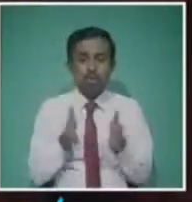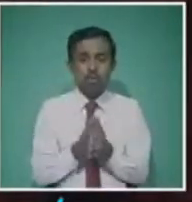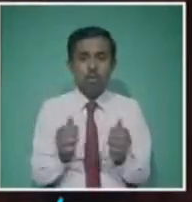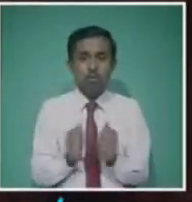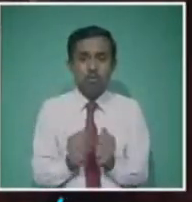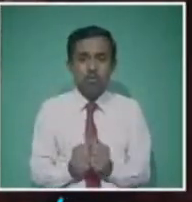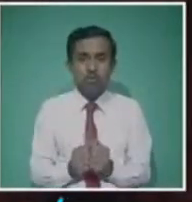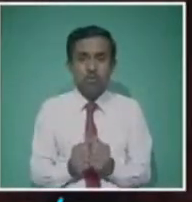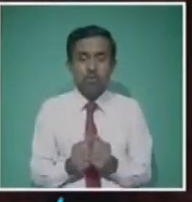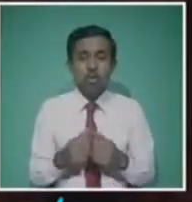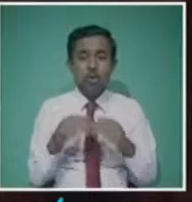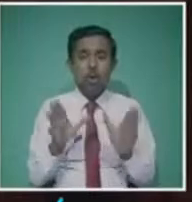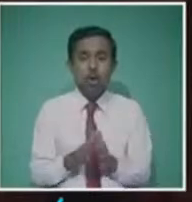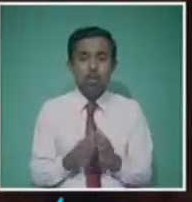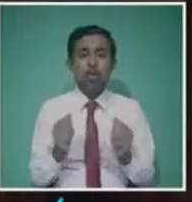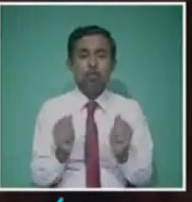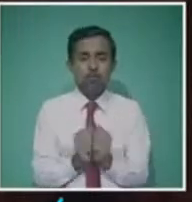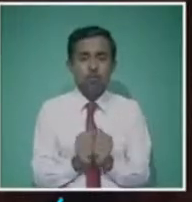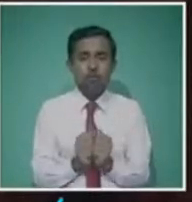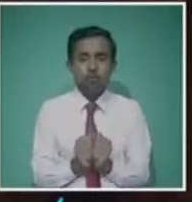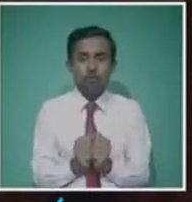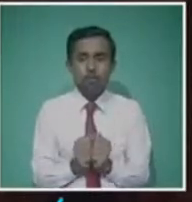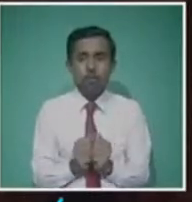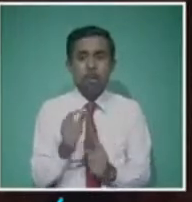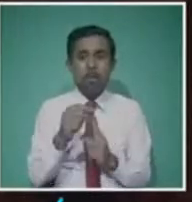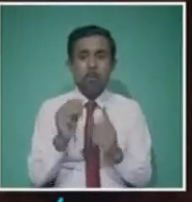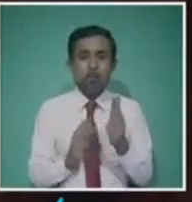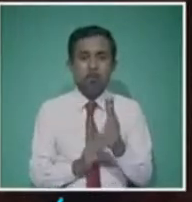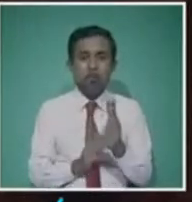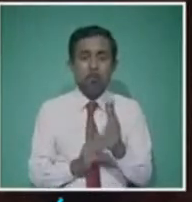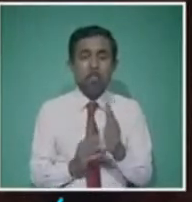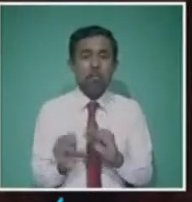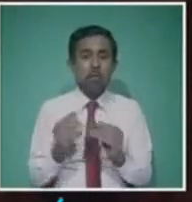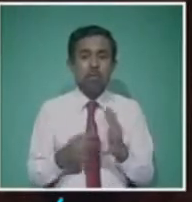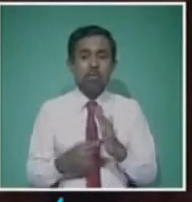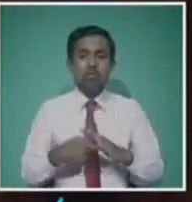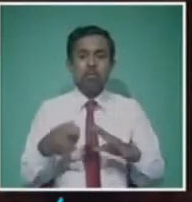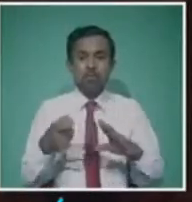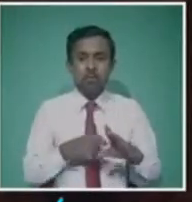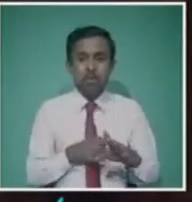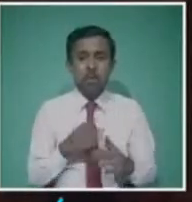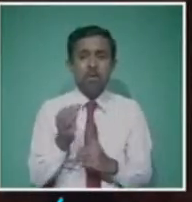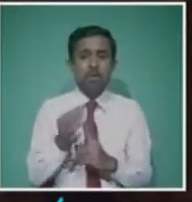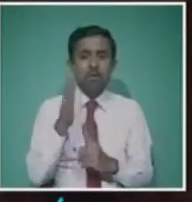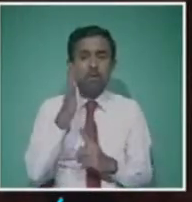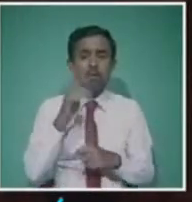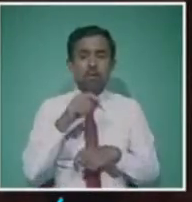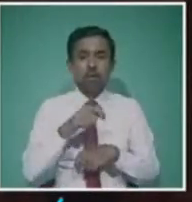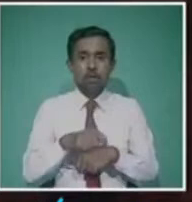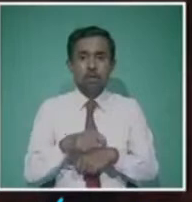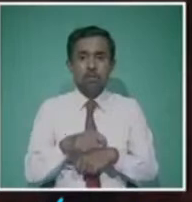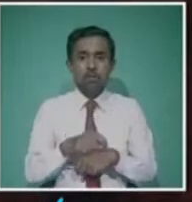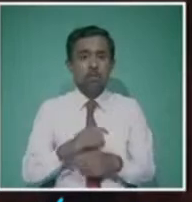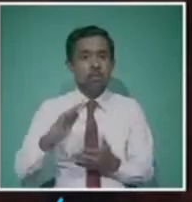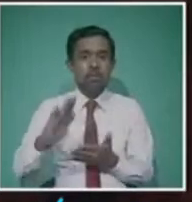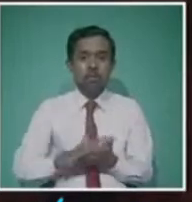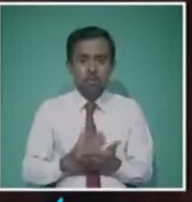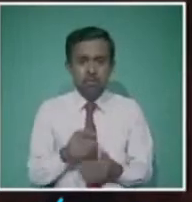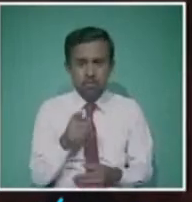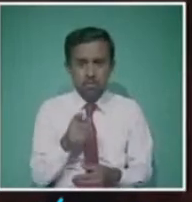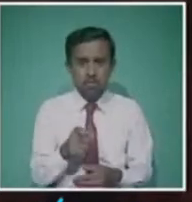වැඩපිළිවෙලක් ඉදිරිපත් කරේ සරුපාක්ෂ වැඩපිළිවෙලක්. එතුමා අගමැති වුණාම ඒකට උත්සාහයක් ගත්තා. හැබැයි ජනාධිපති වෙච්ච වෙලාවේ ඒ සඳහා කිසිම මැදිහත්වීමක්